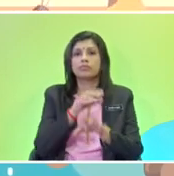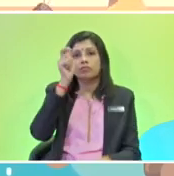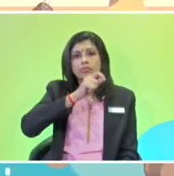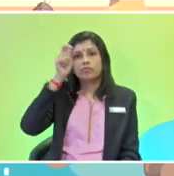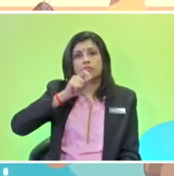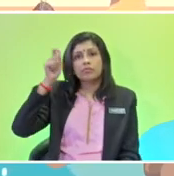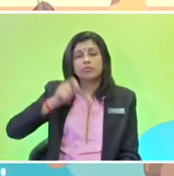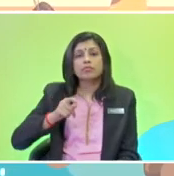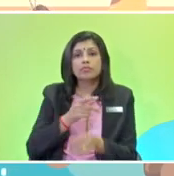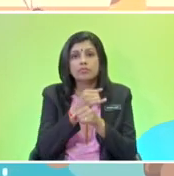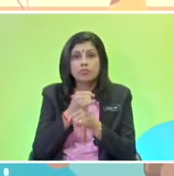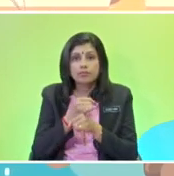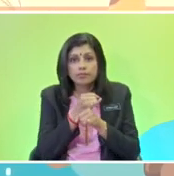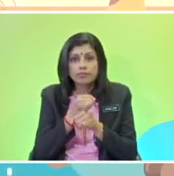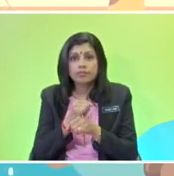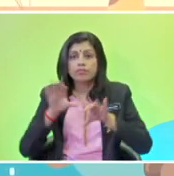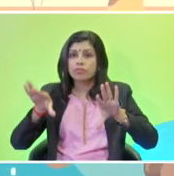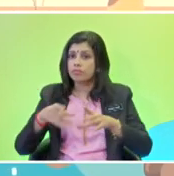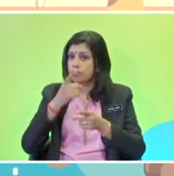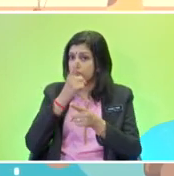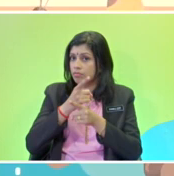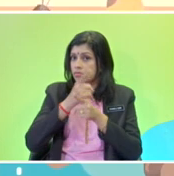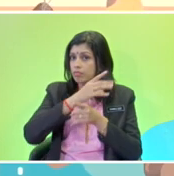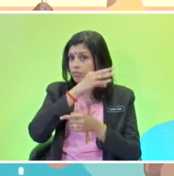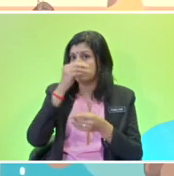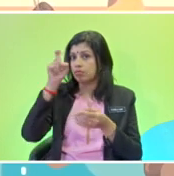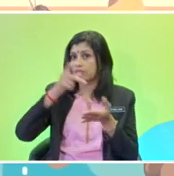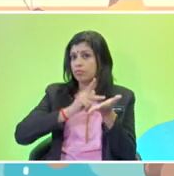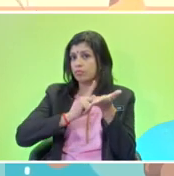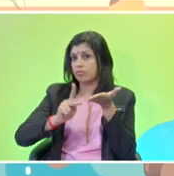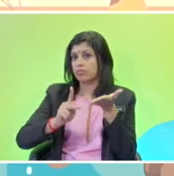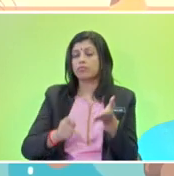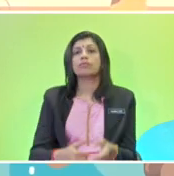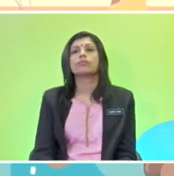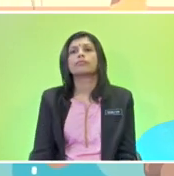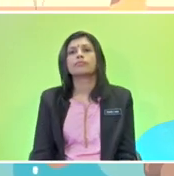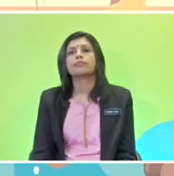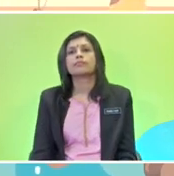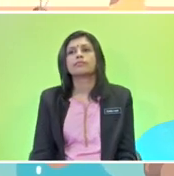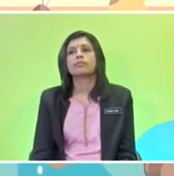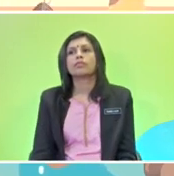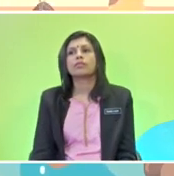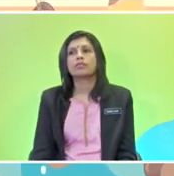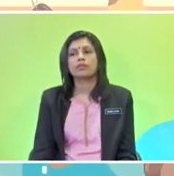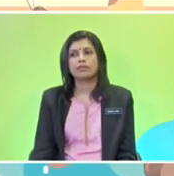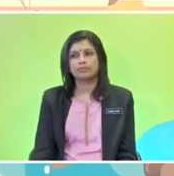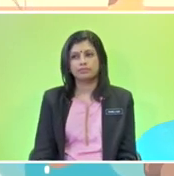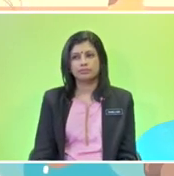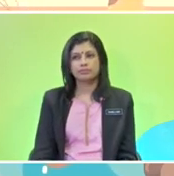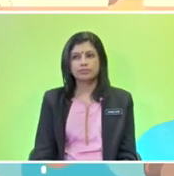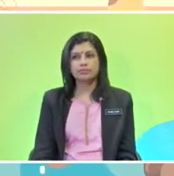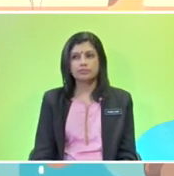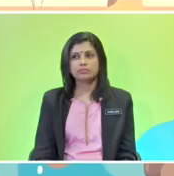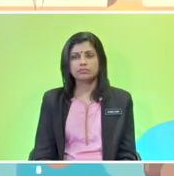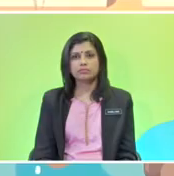Pastikan kita buat yang betul lah. Kalau tak, jawapan kita salah. Cikgu, kalau menulis angka tu kan,